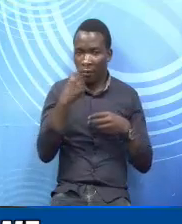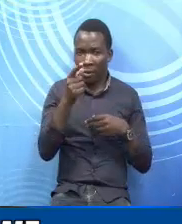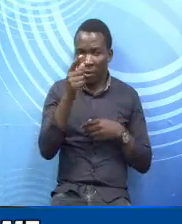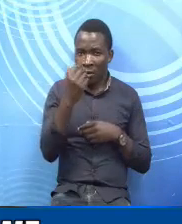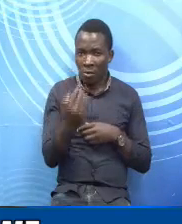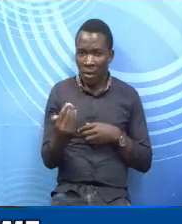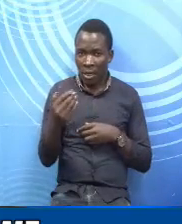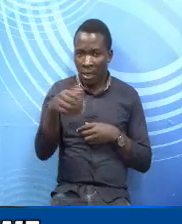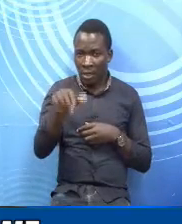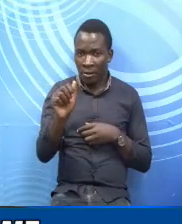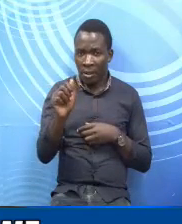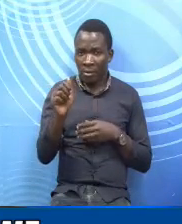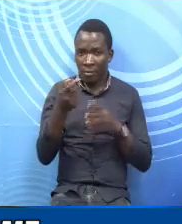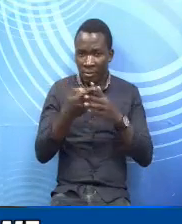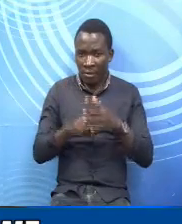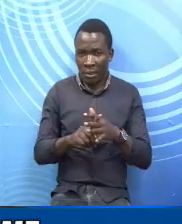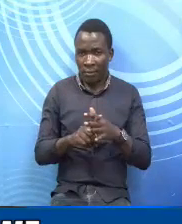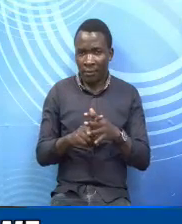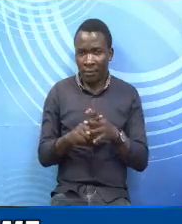mwana ariwe wamushotoye